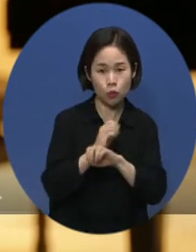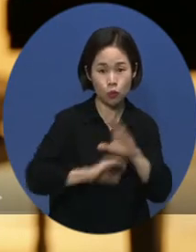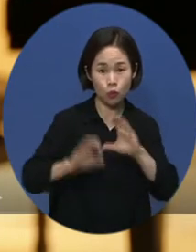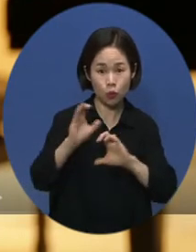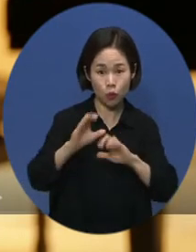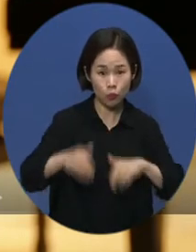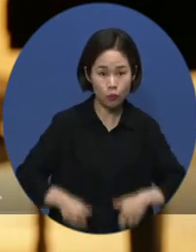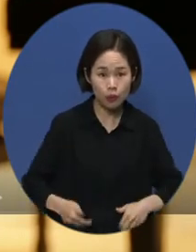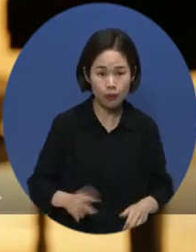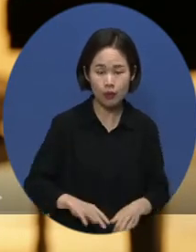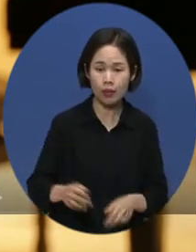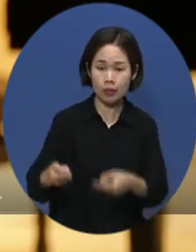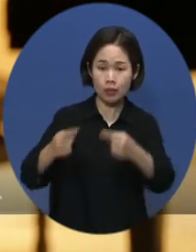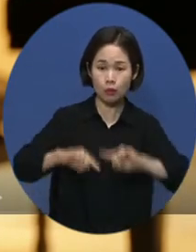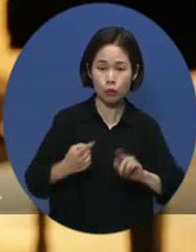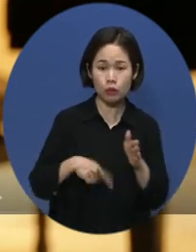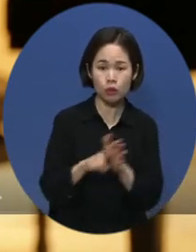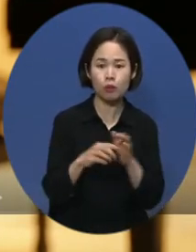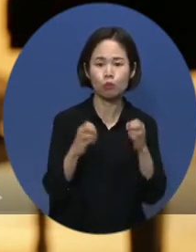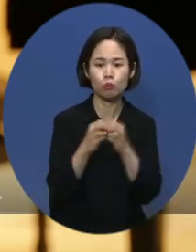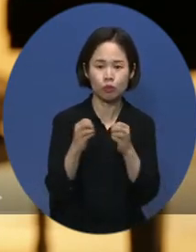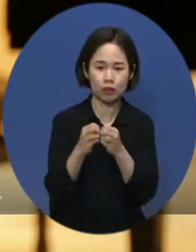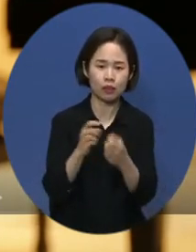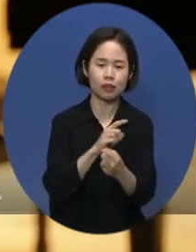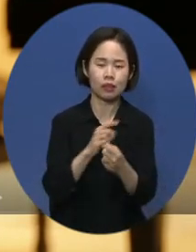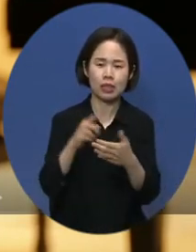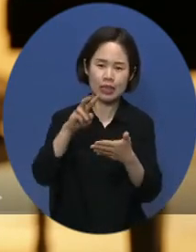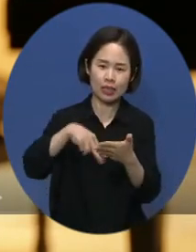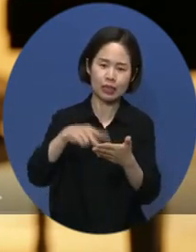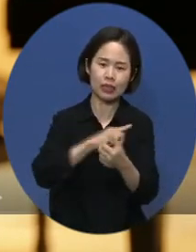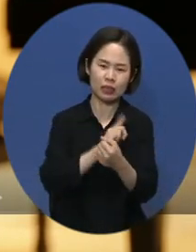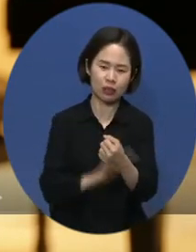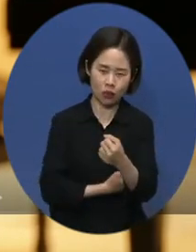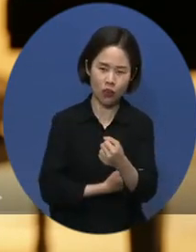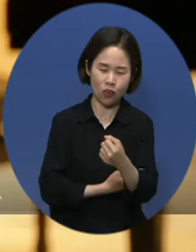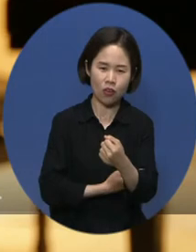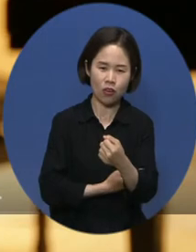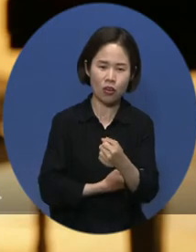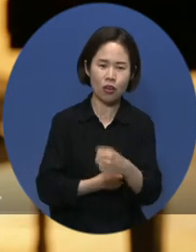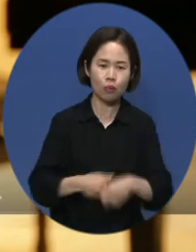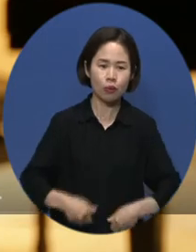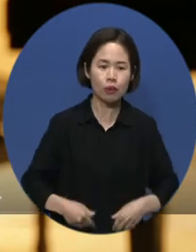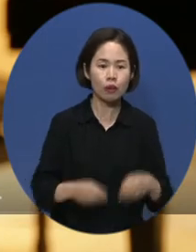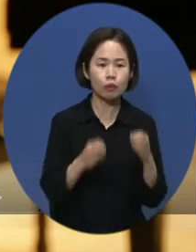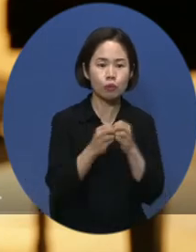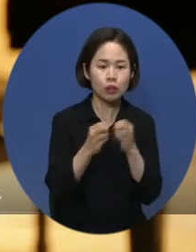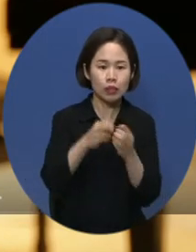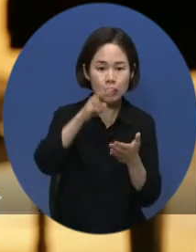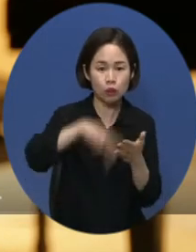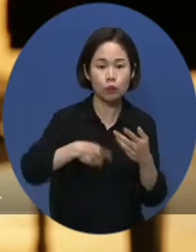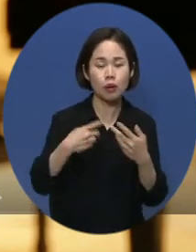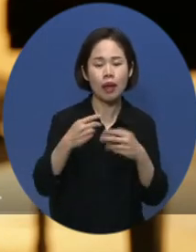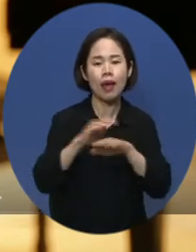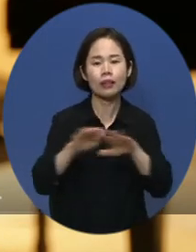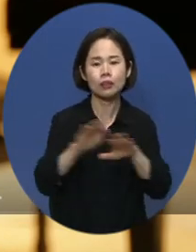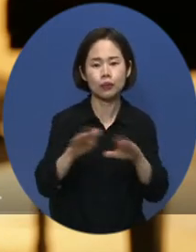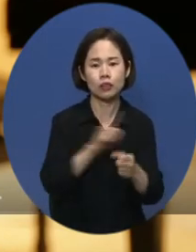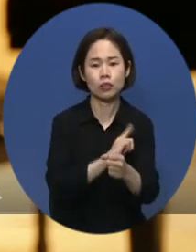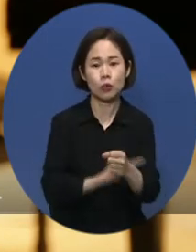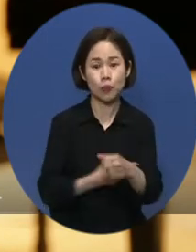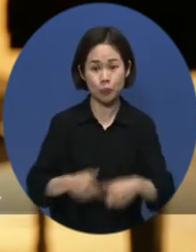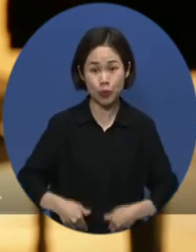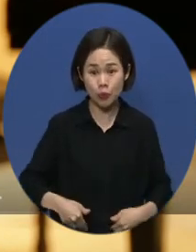기준이 되긴 해야 돼요. 일단 글자를 읽고 또 해석할 수 있는 능력도 있어야 되겠죠. 하지만 제일 중요한